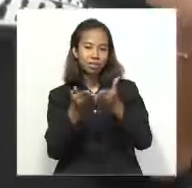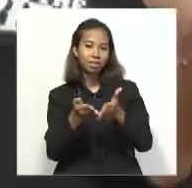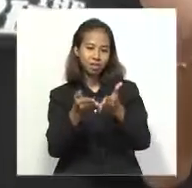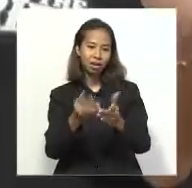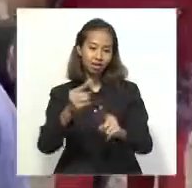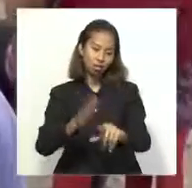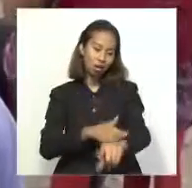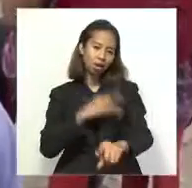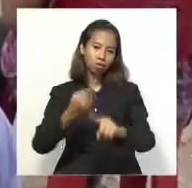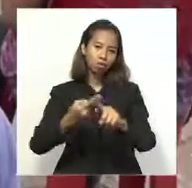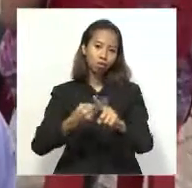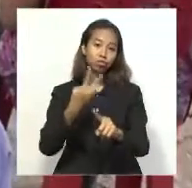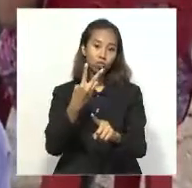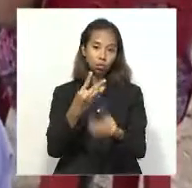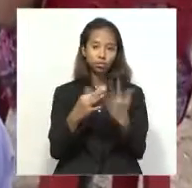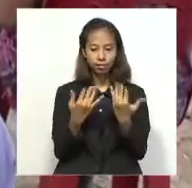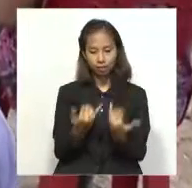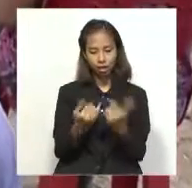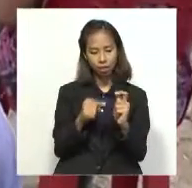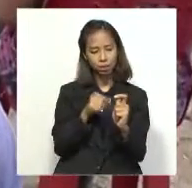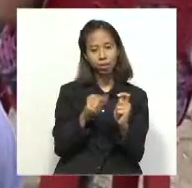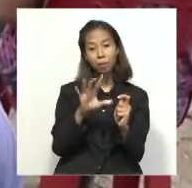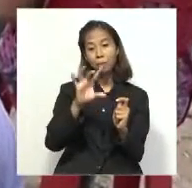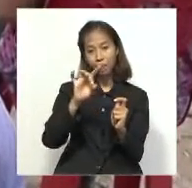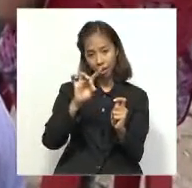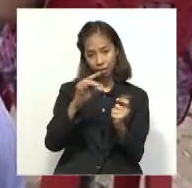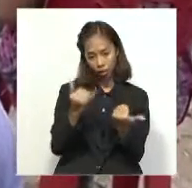สำหรับสถานการณ์น้ำท่วมในพื้นที่จังหวัดบึงกาฬทั้ง8อำเภอตอน